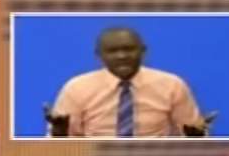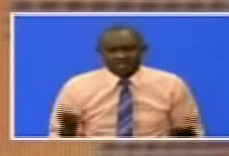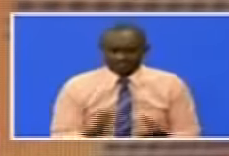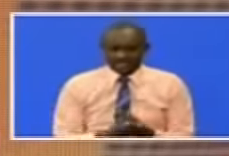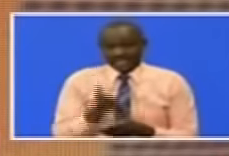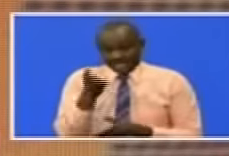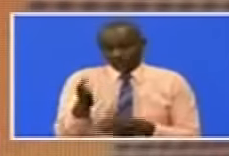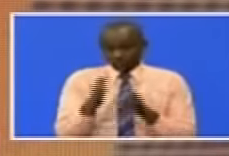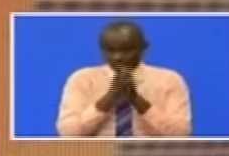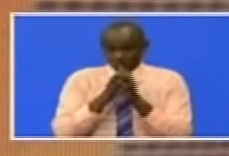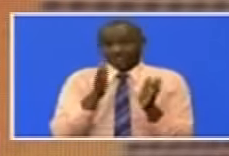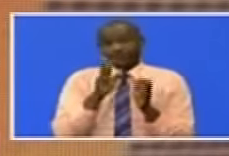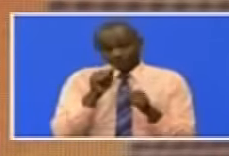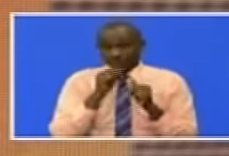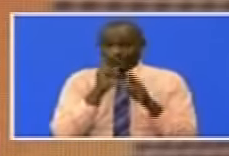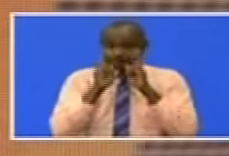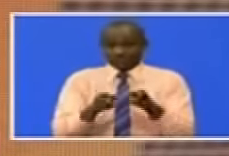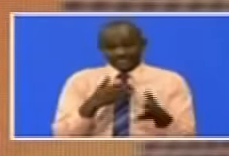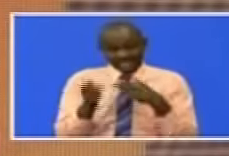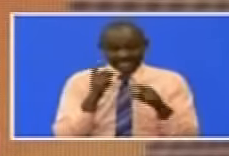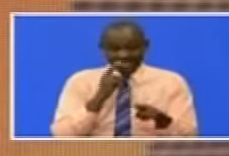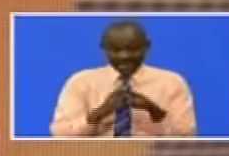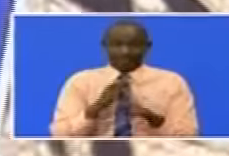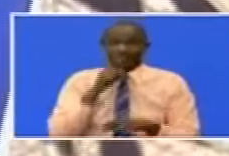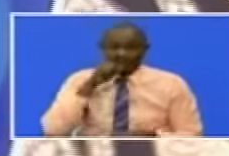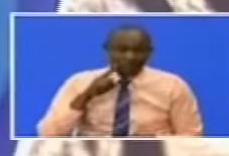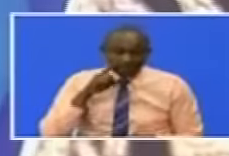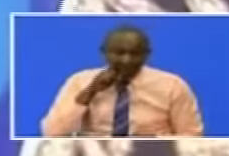yao. Lofti Matambo na taarifa kamili.